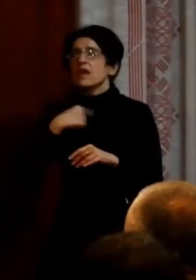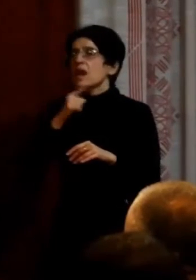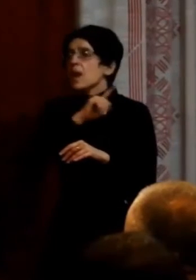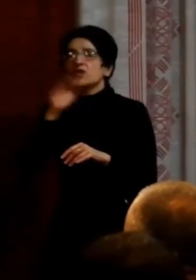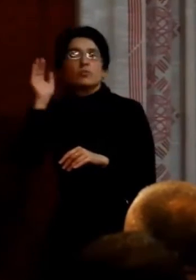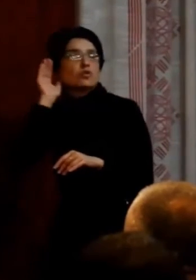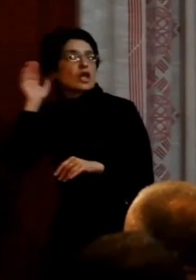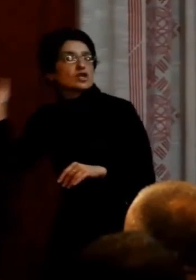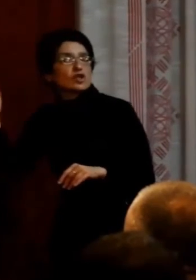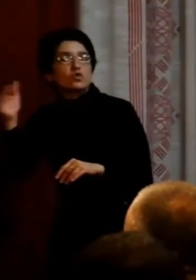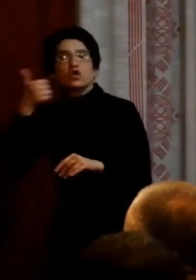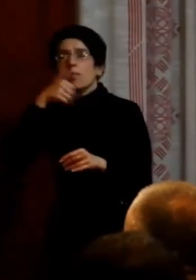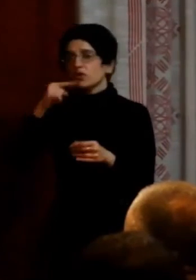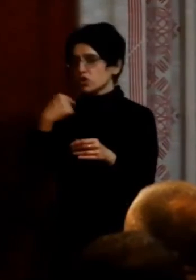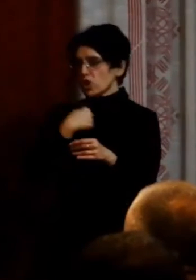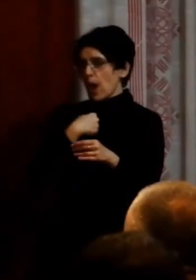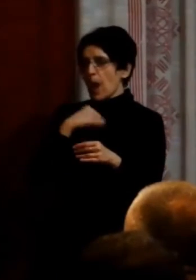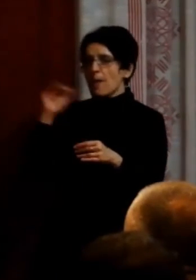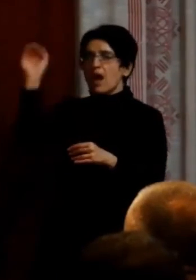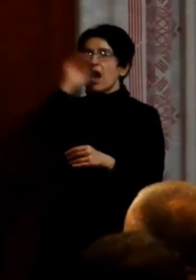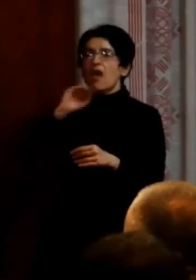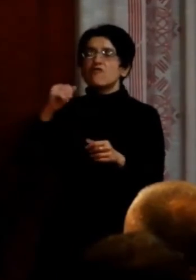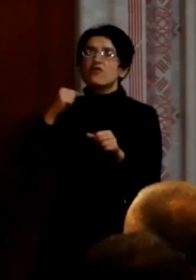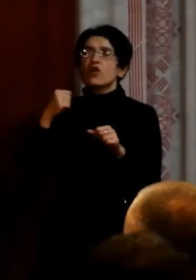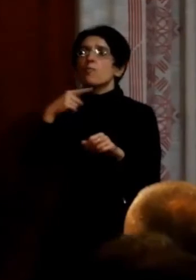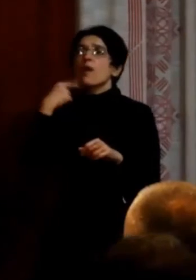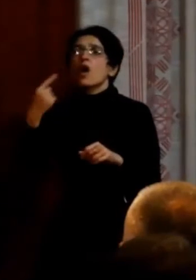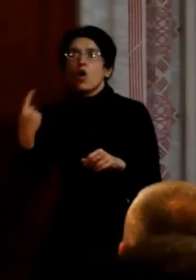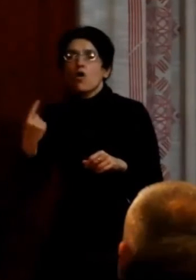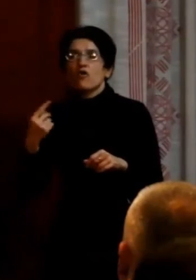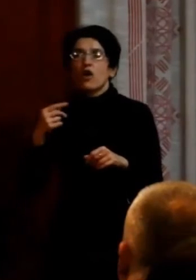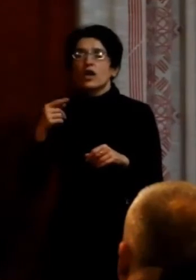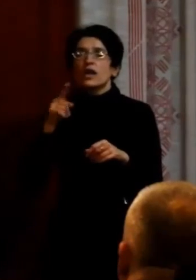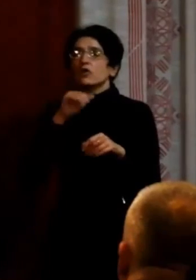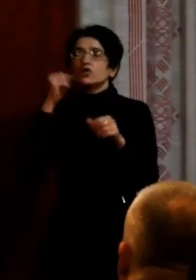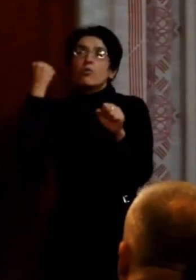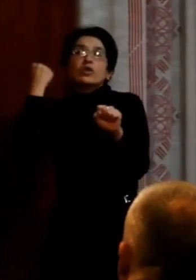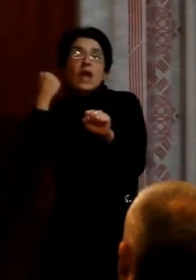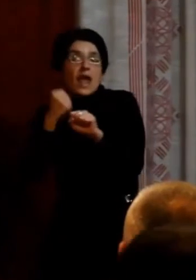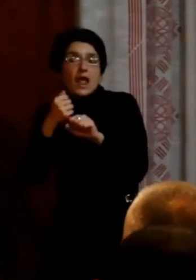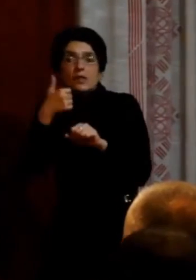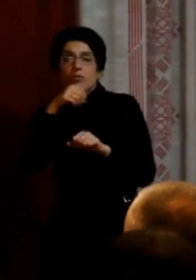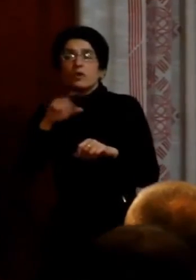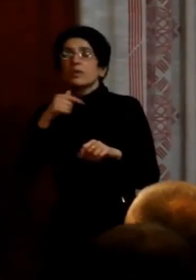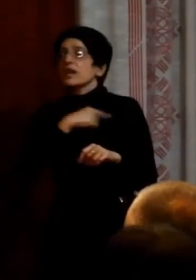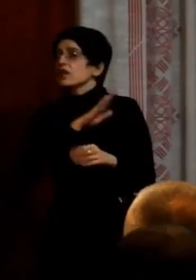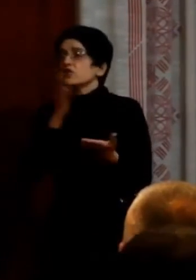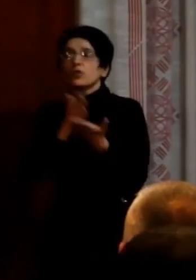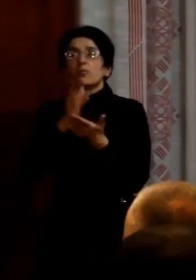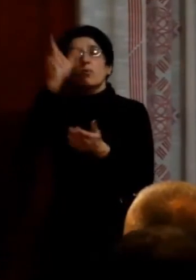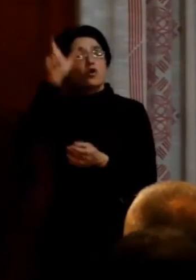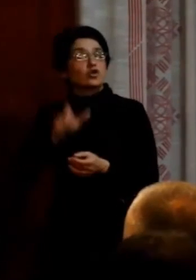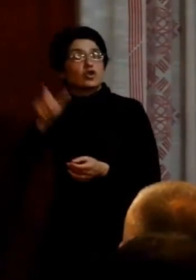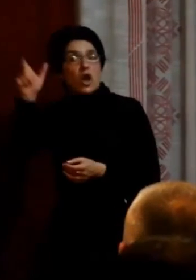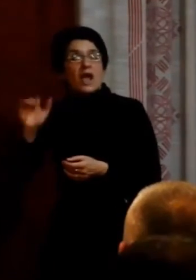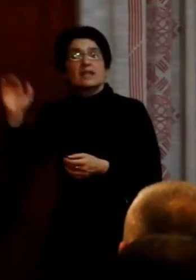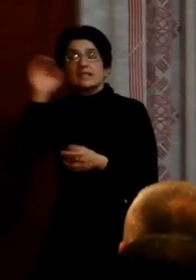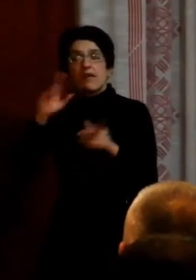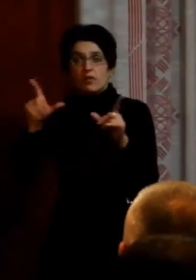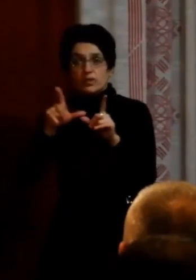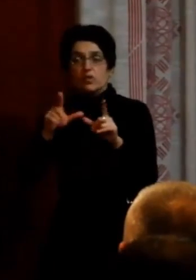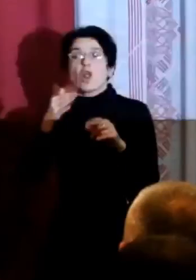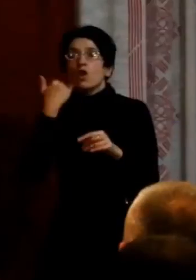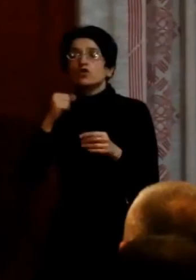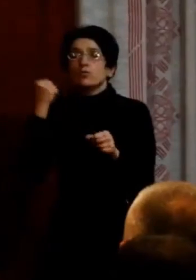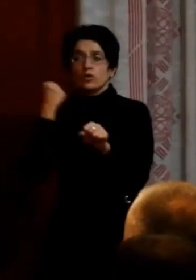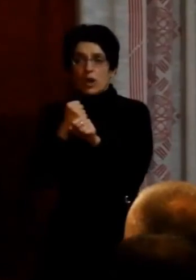nam Evropa govori, već hoćemo da budemo kao Evropska unija. Nećemo da budemo članica Evropske unije, već da budemo uređeni kao oni. Da